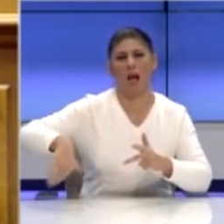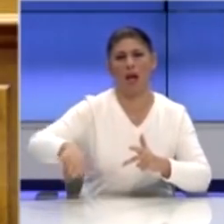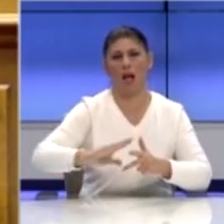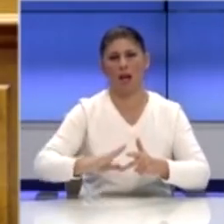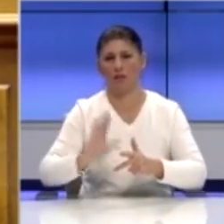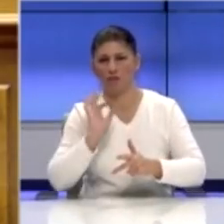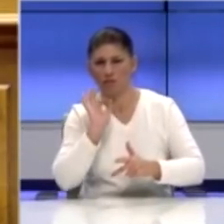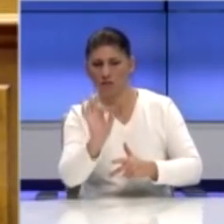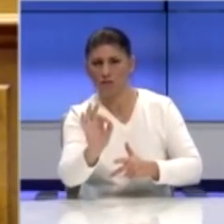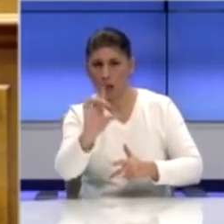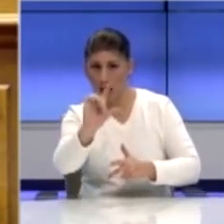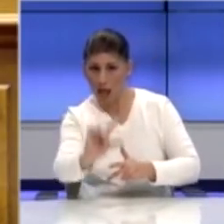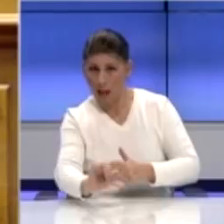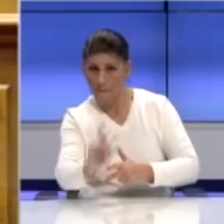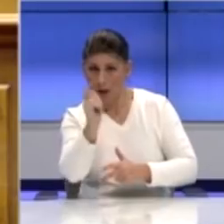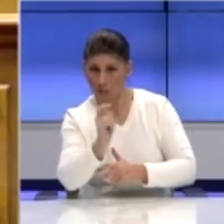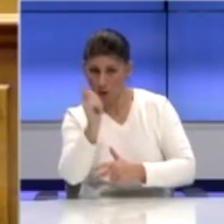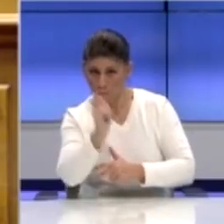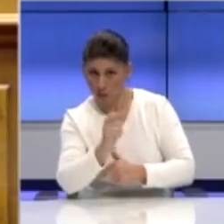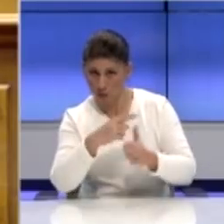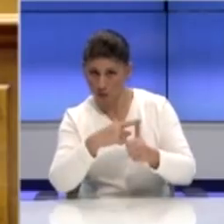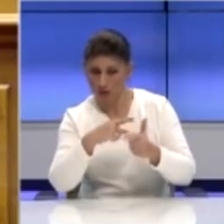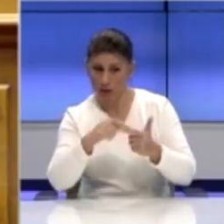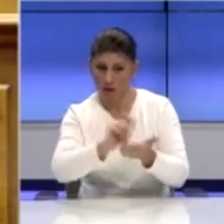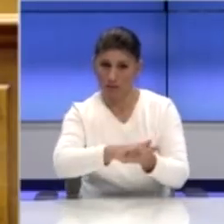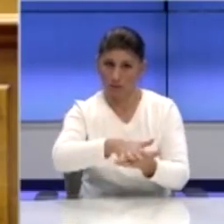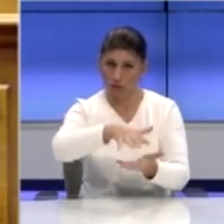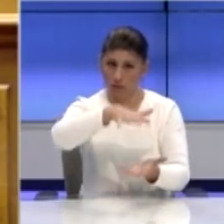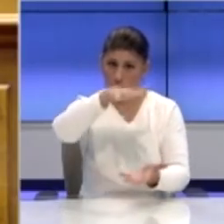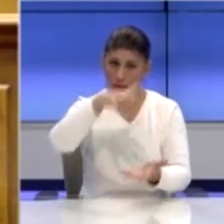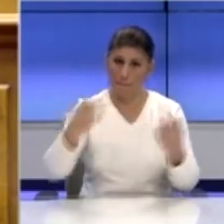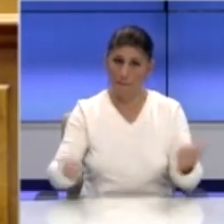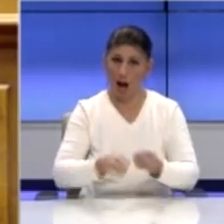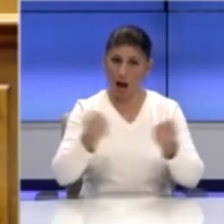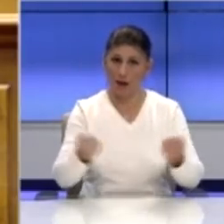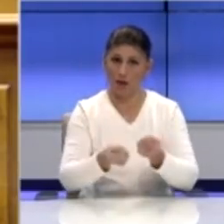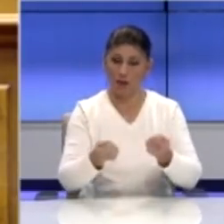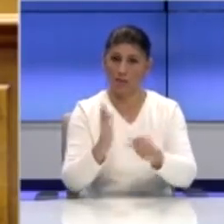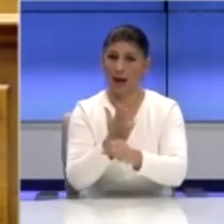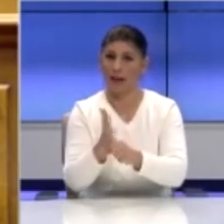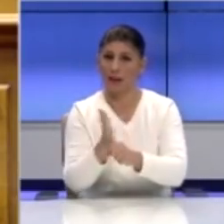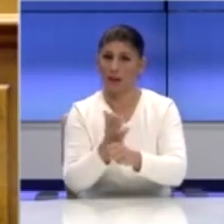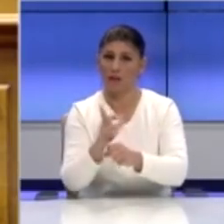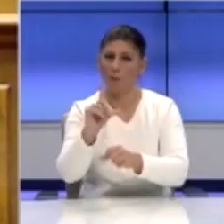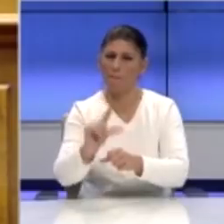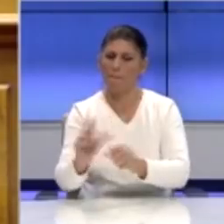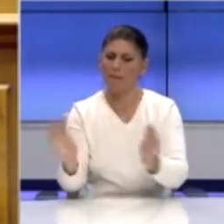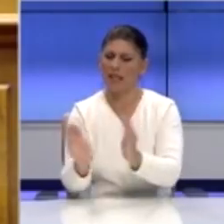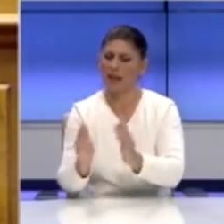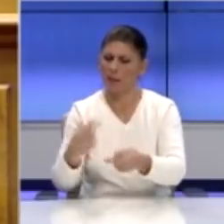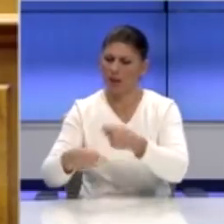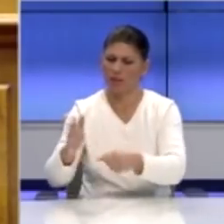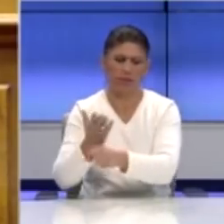πρόσημο. Προβλέπει χαμηλούς μισθούς, συγκέντρωση της παραγωγής με καταστροφή μικρών